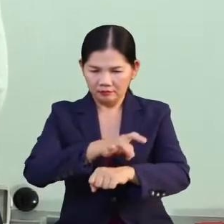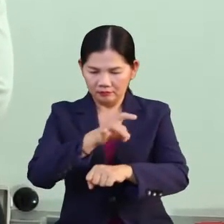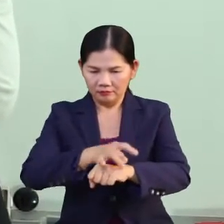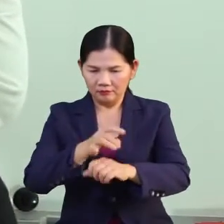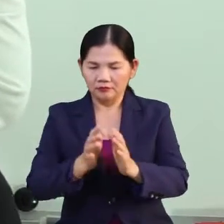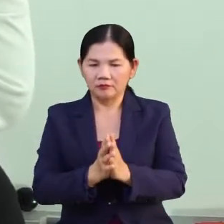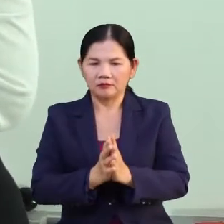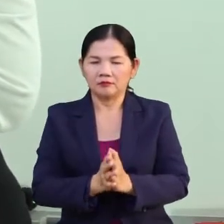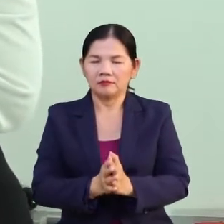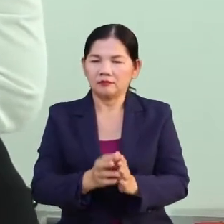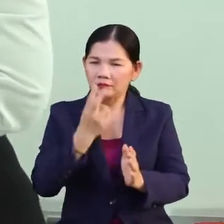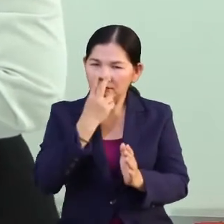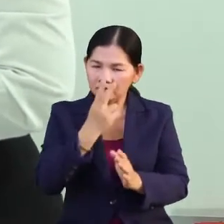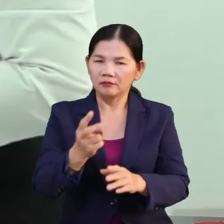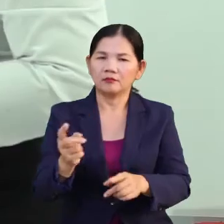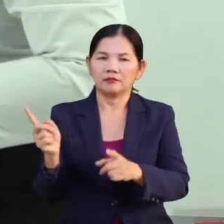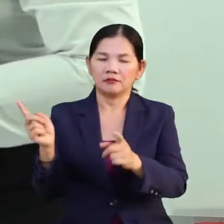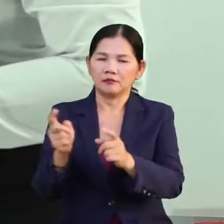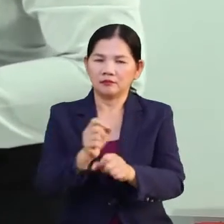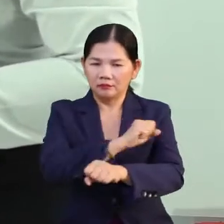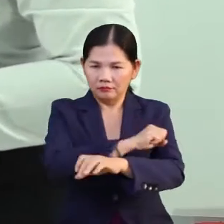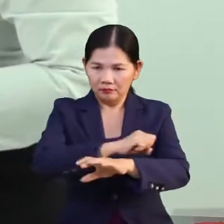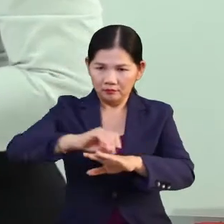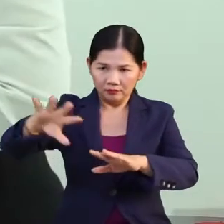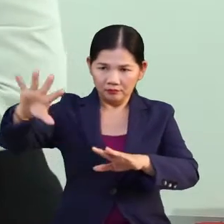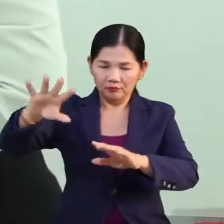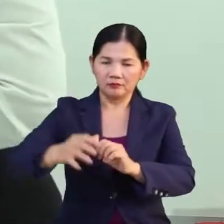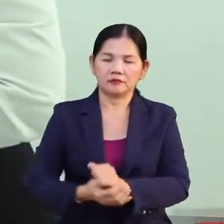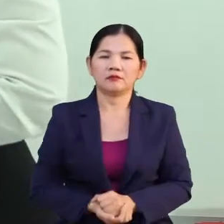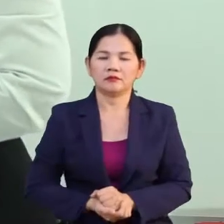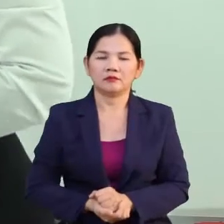ចូលមើលល្ខោនឬភាពយន្ត